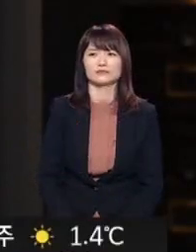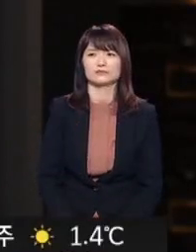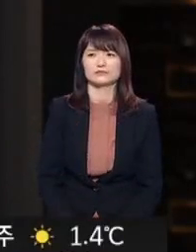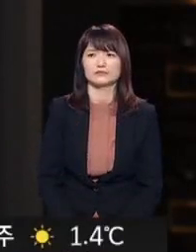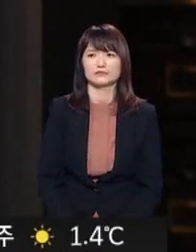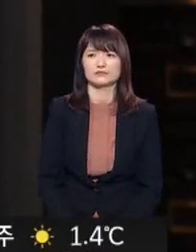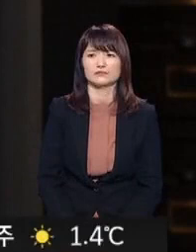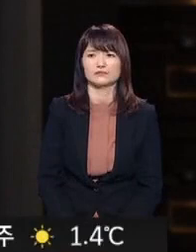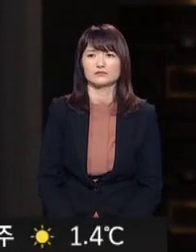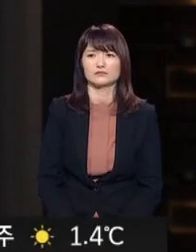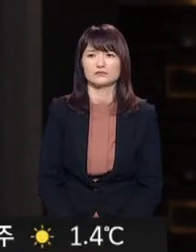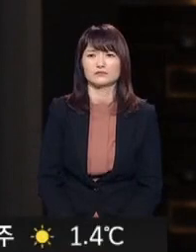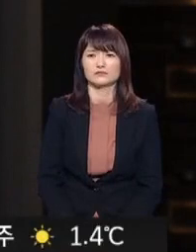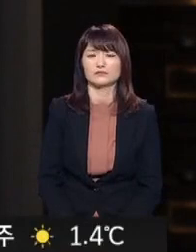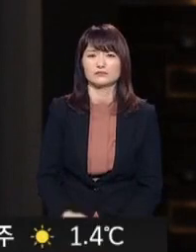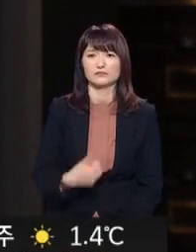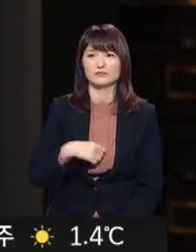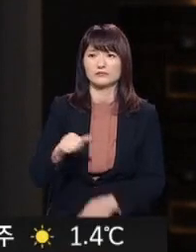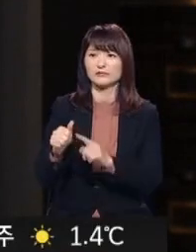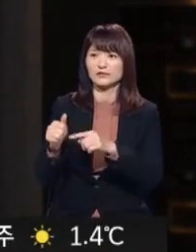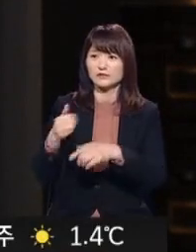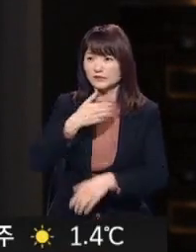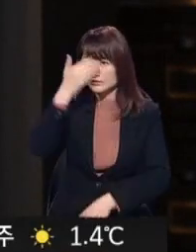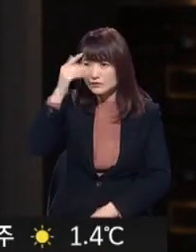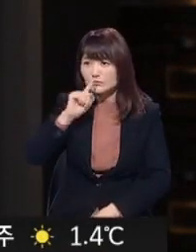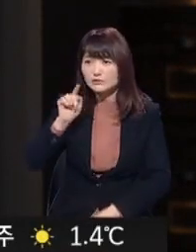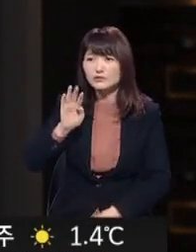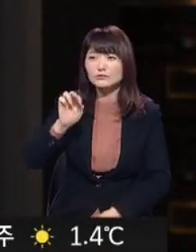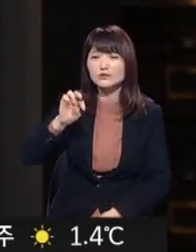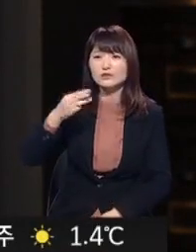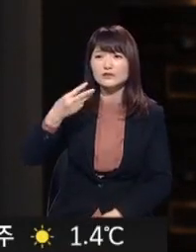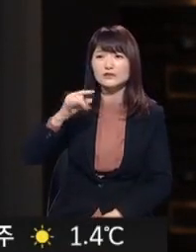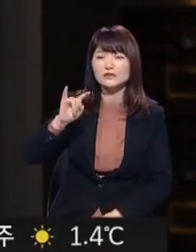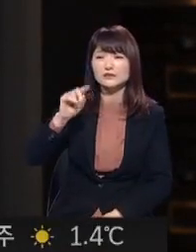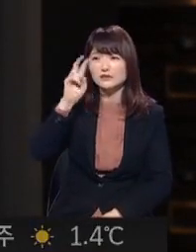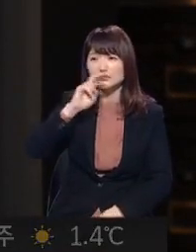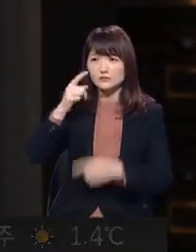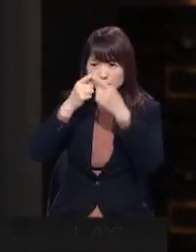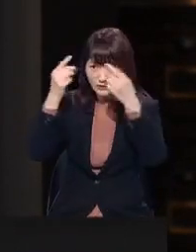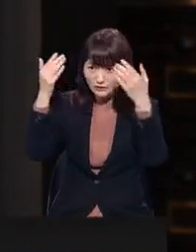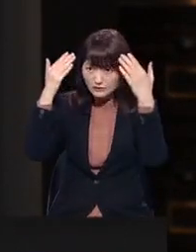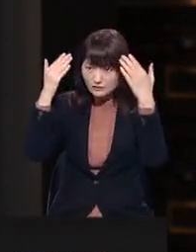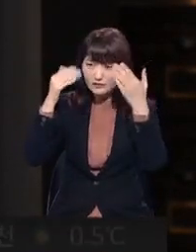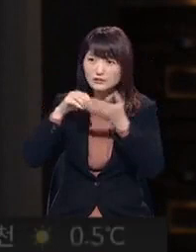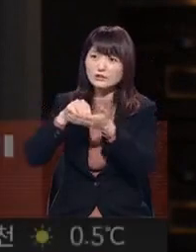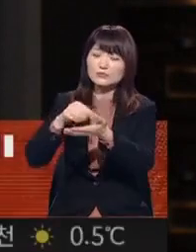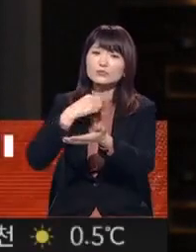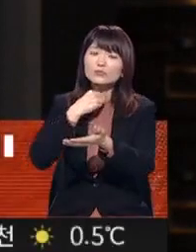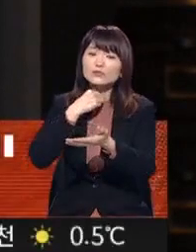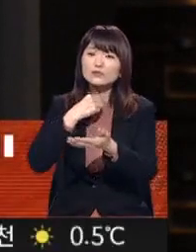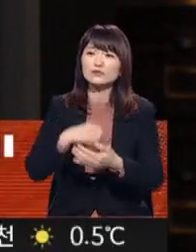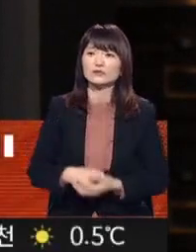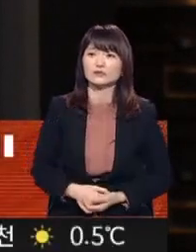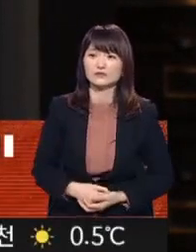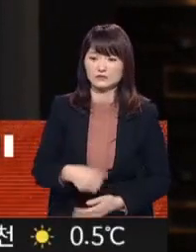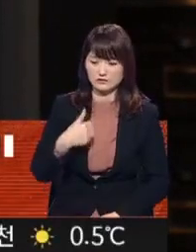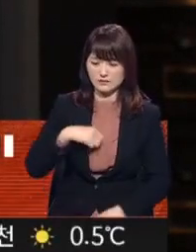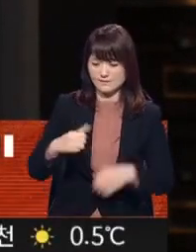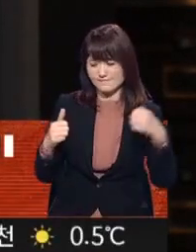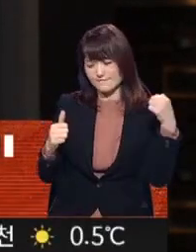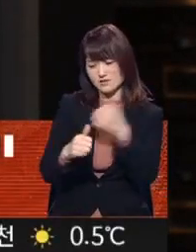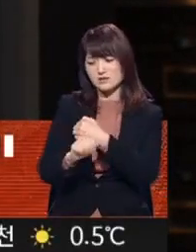야 걔 꿈이 뭔 줄 알아 정말 무슨 버클리오인데 뭐 이렇게 해놓고 애를 그렇게 때려서